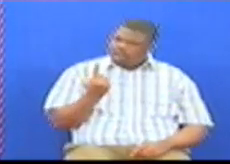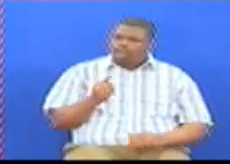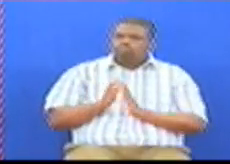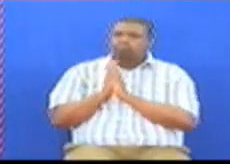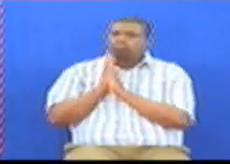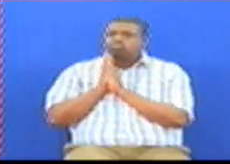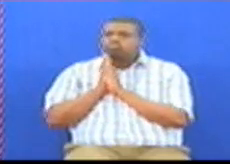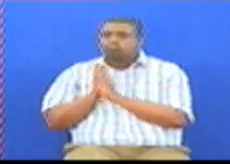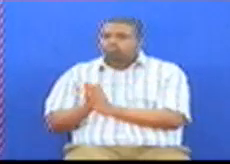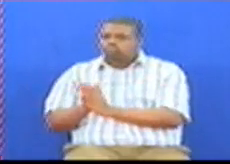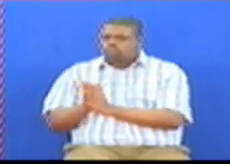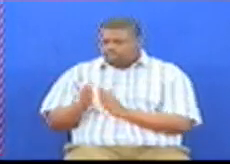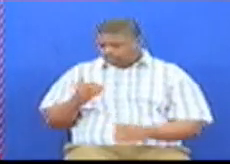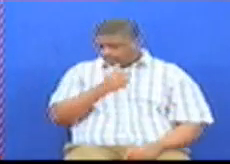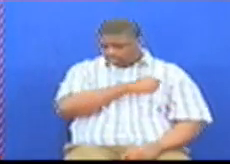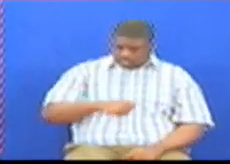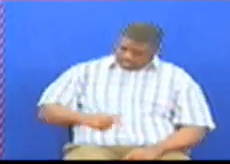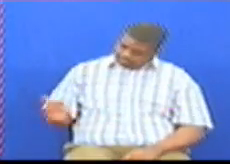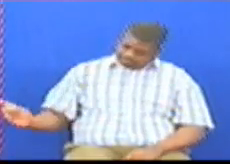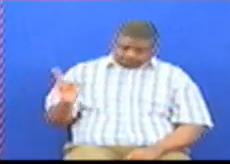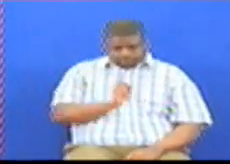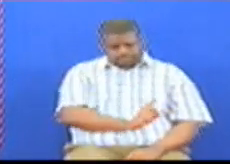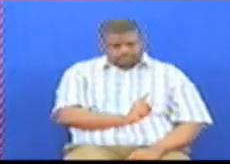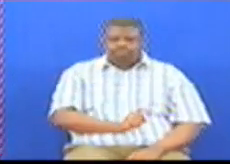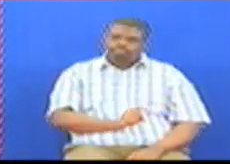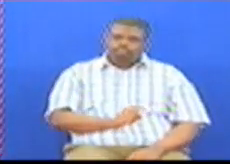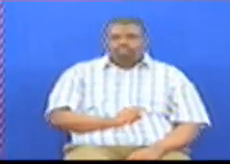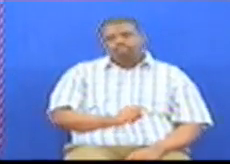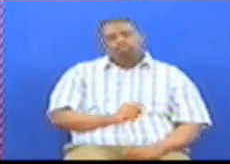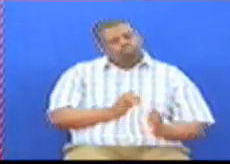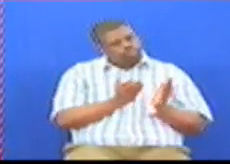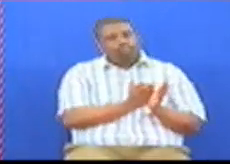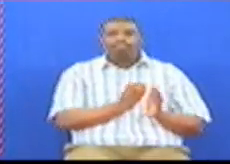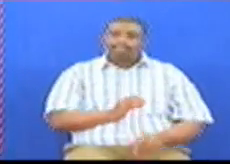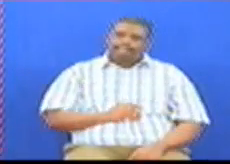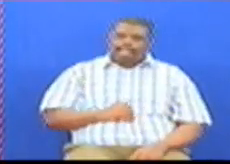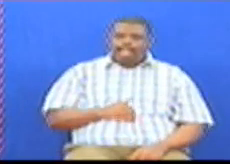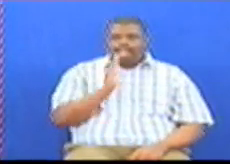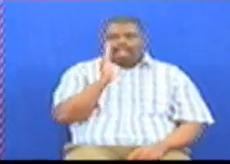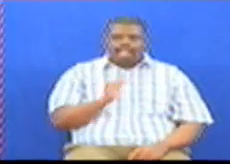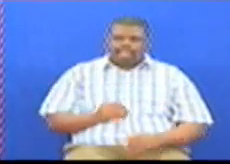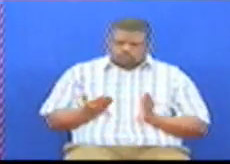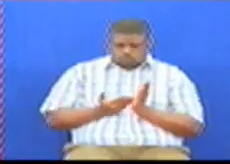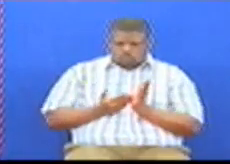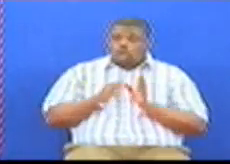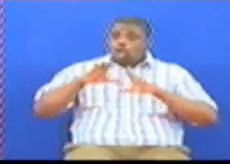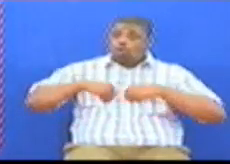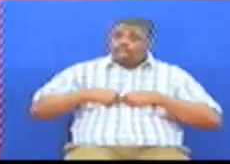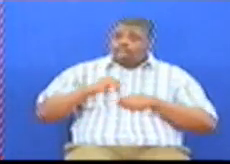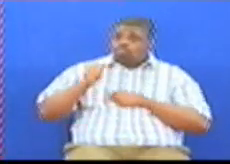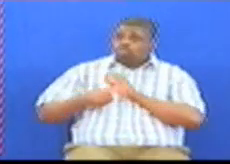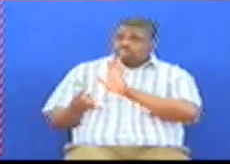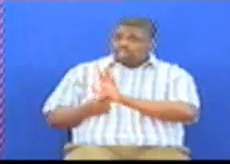sana makamu wa rais alipokuja pale Mgololo, tulimuomba high school na amekubali, mwezi wa 7 wanaanza, ametoa